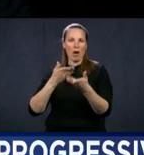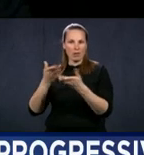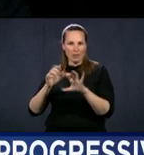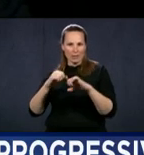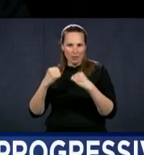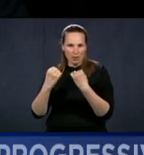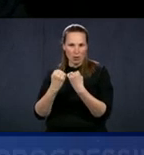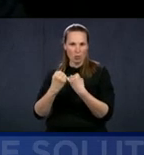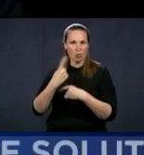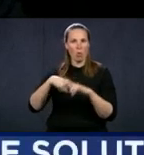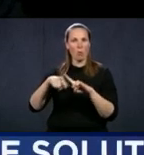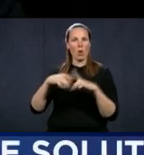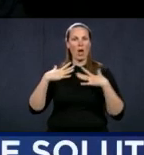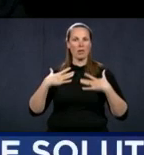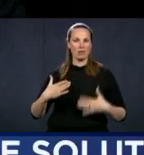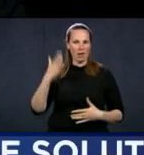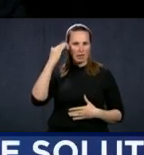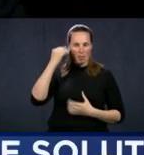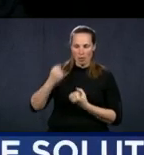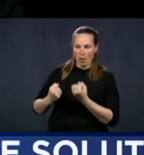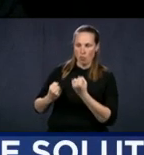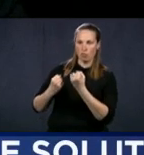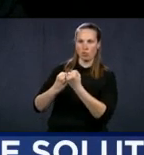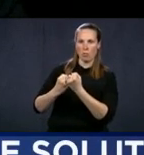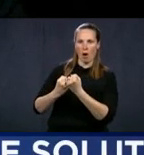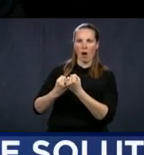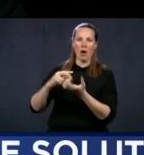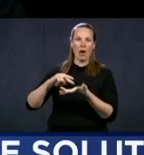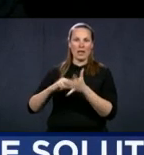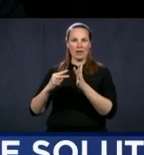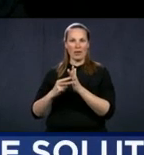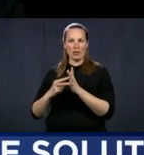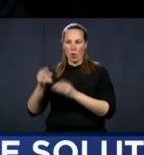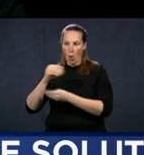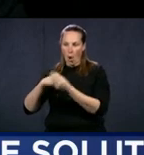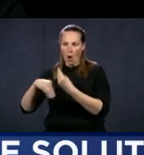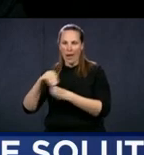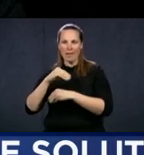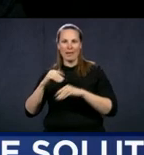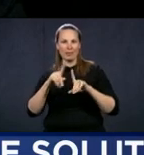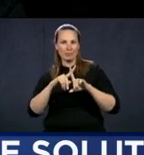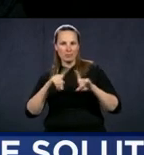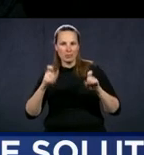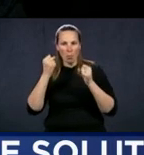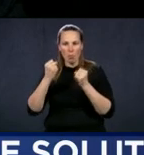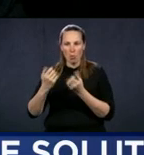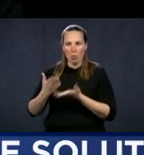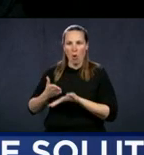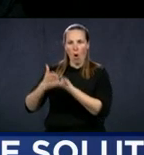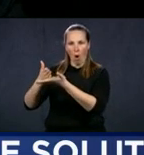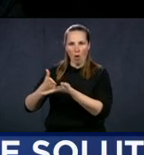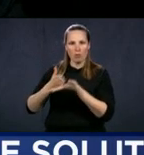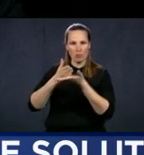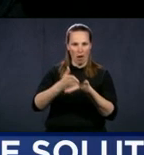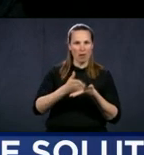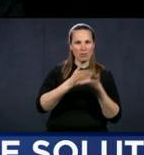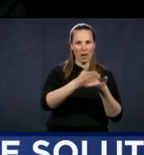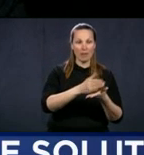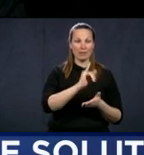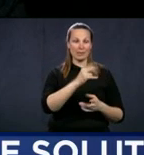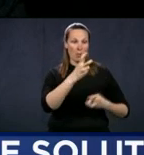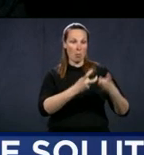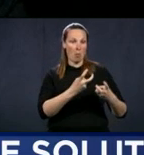Concrètement, les investissements vont permettre de déployer plus de ressources afin d'améliorer et d'intensifier l'offre de services